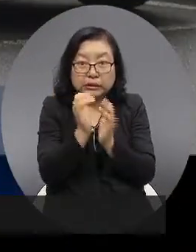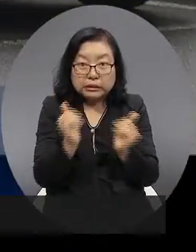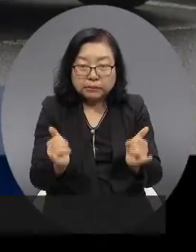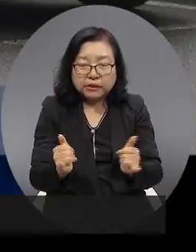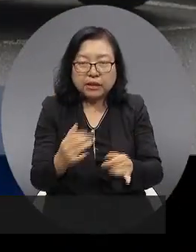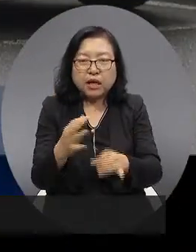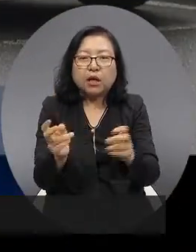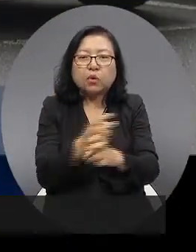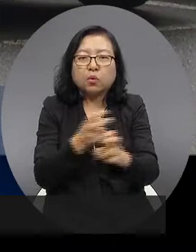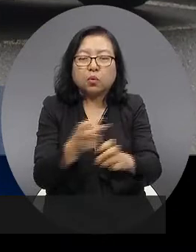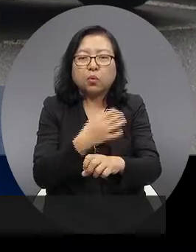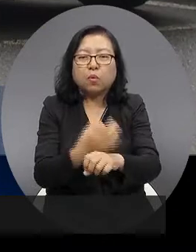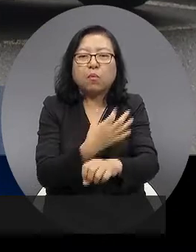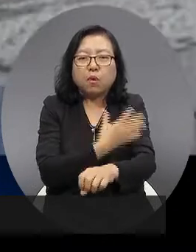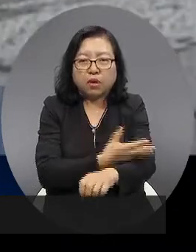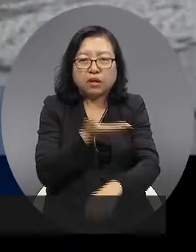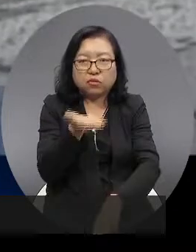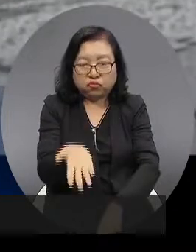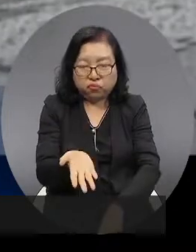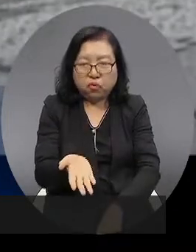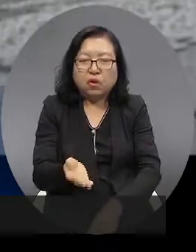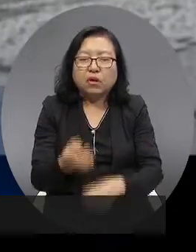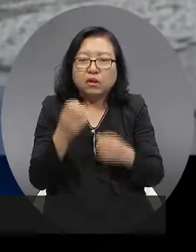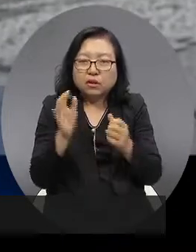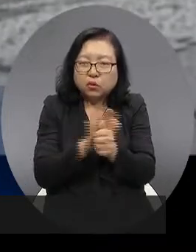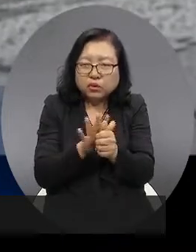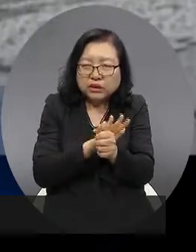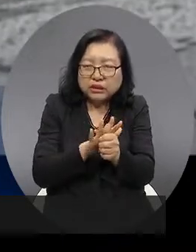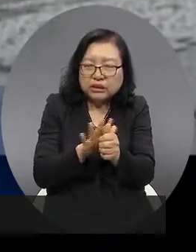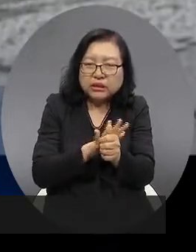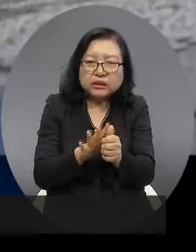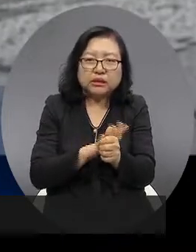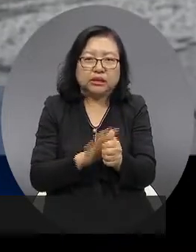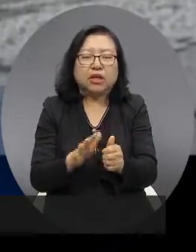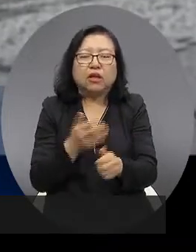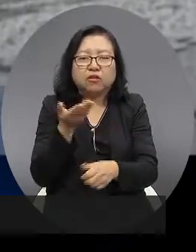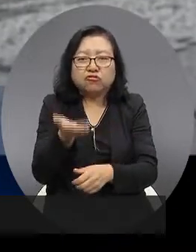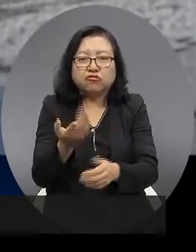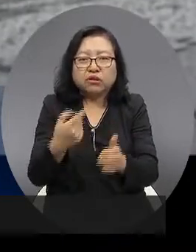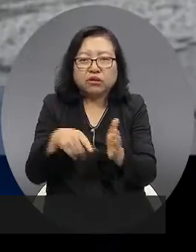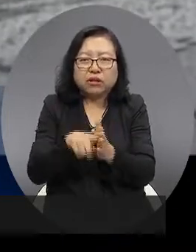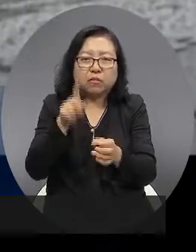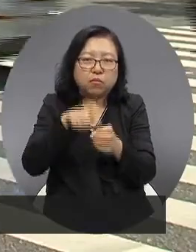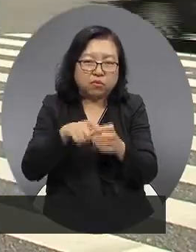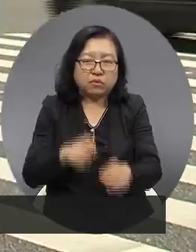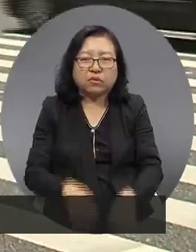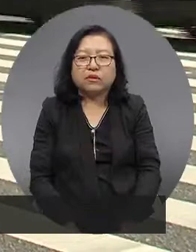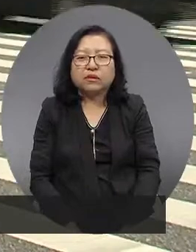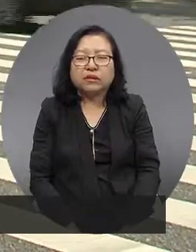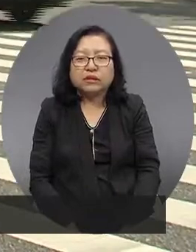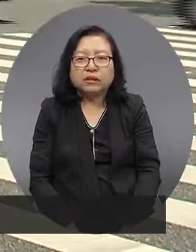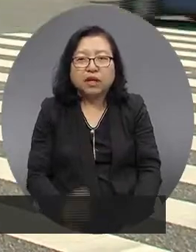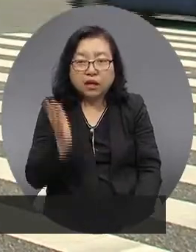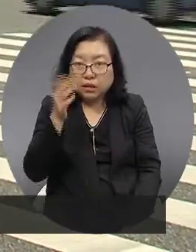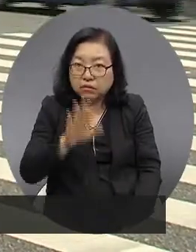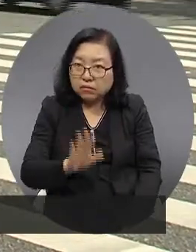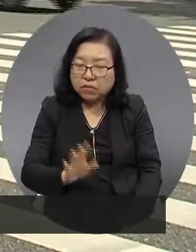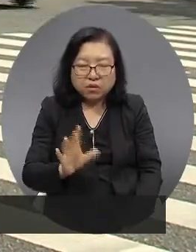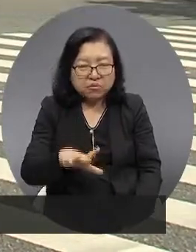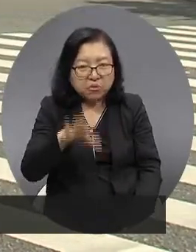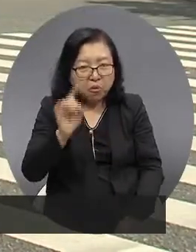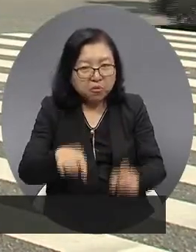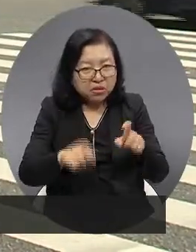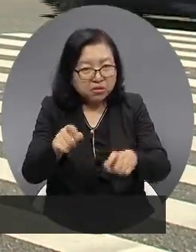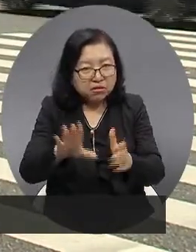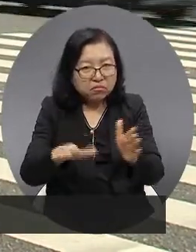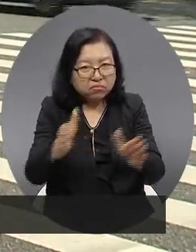편의를 제공하면서 친절한 서비스를 제공하는 게 저희들이 공공적인 목표가 있다라고. 그러나 시행 초기부터